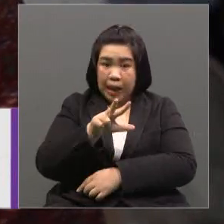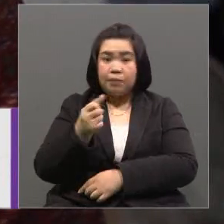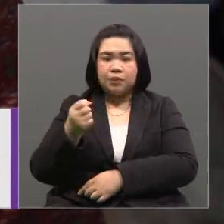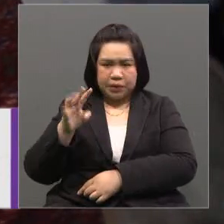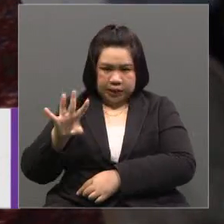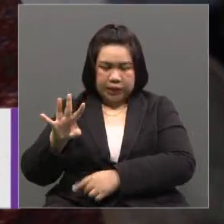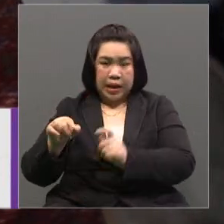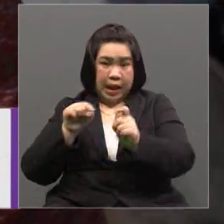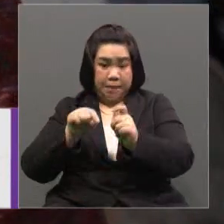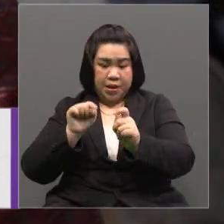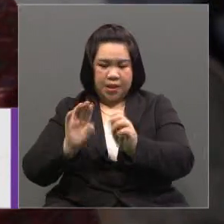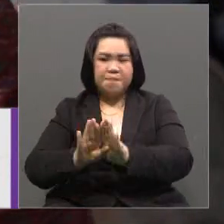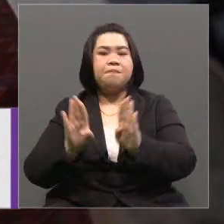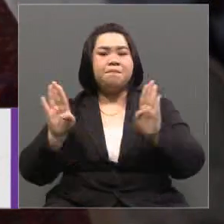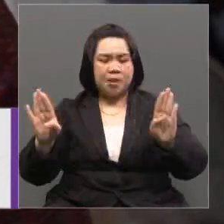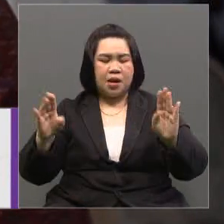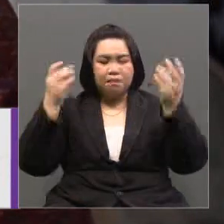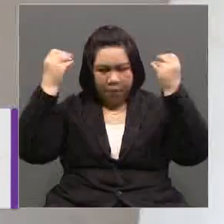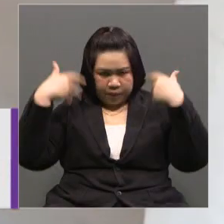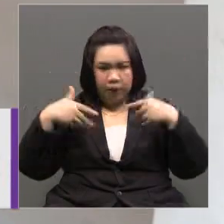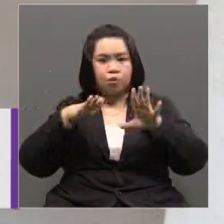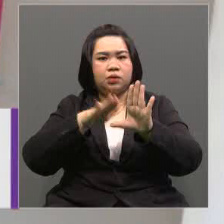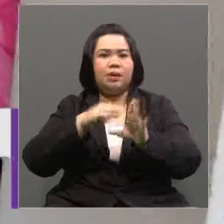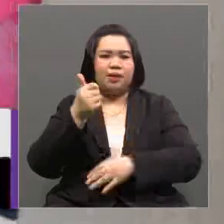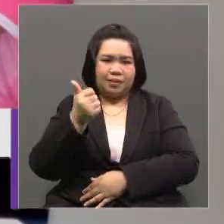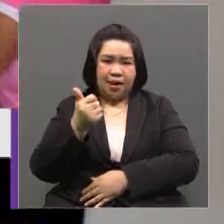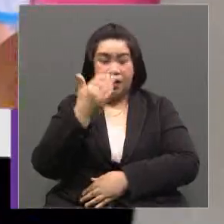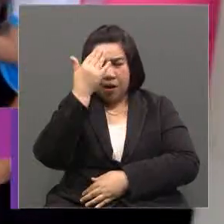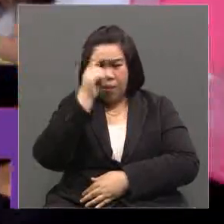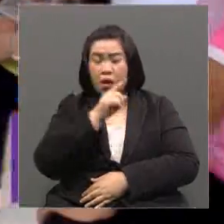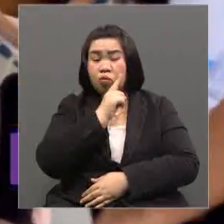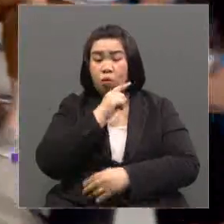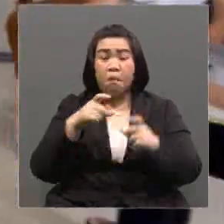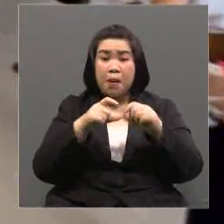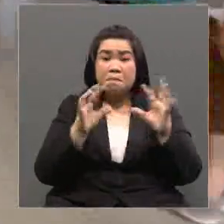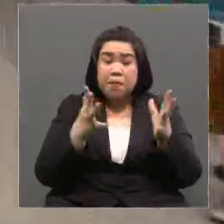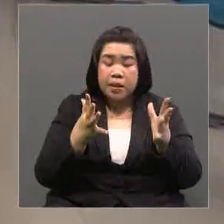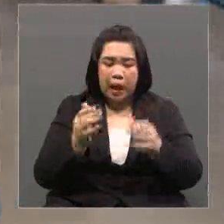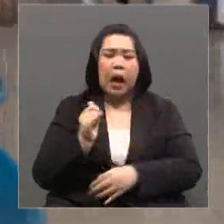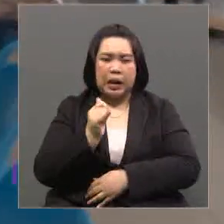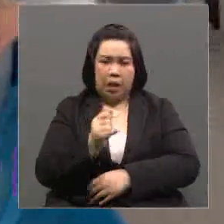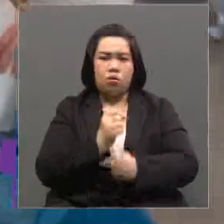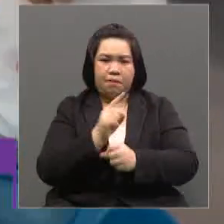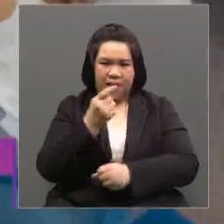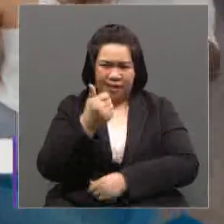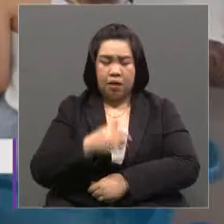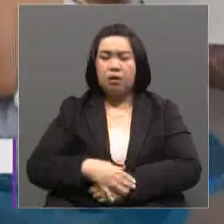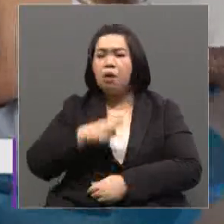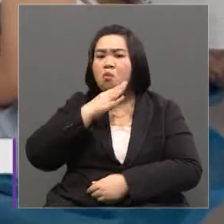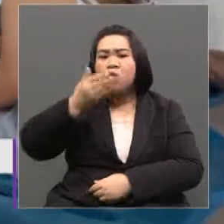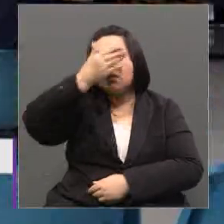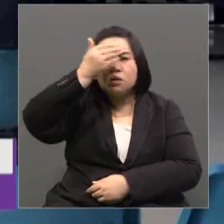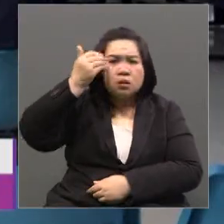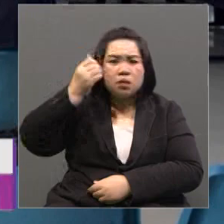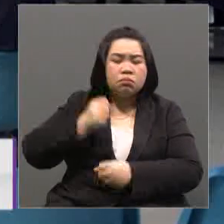อำเภอจะเปิดให้บริการทำบัตรประชาชนเพื่ออำนวยความสะดวกให้กับประชาชนที่จะไปเลือกตั้งแต่หากวันเลือกตั้งประชาชนลืมบัตรประจำตัว